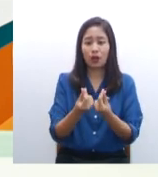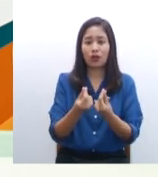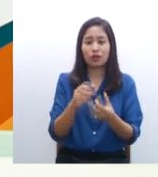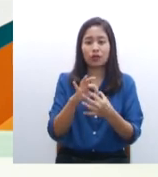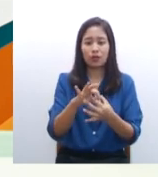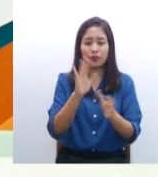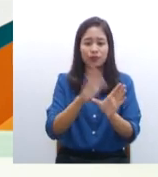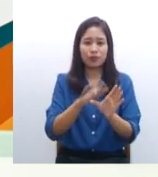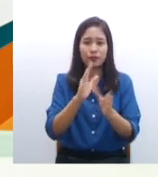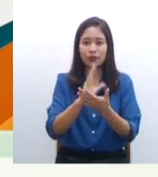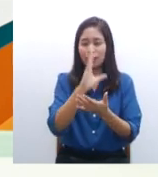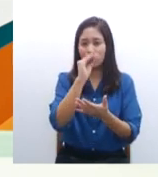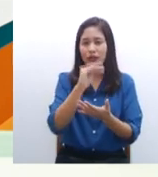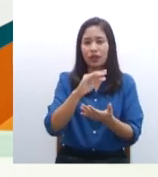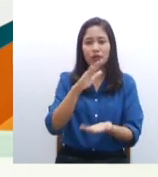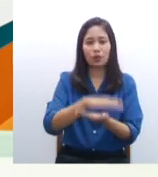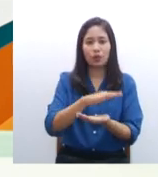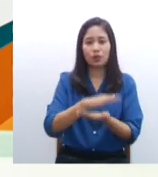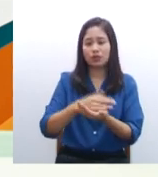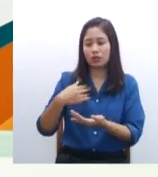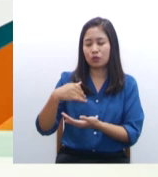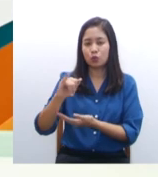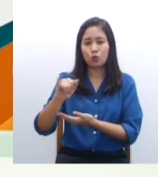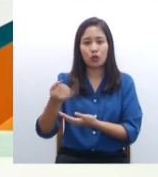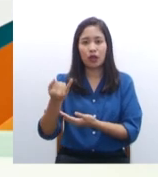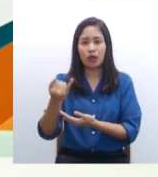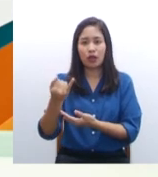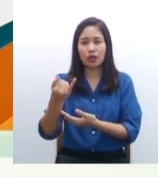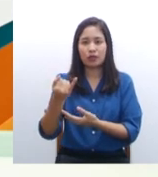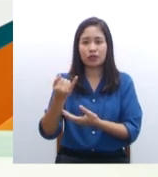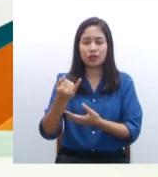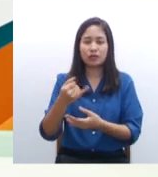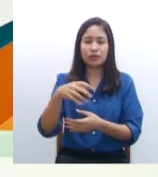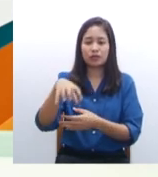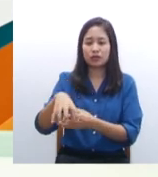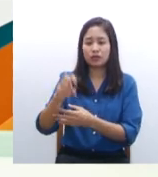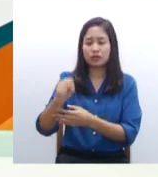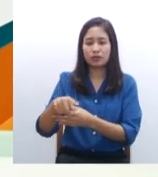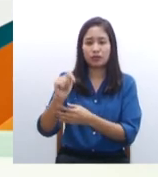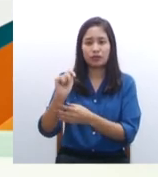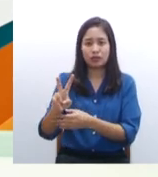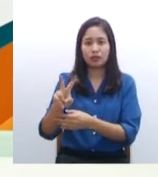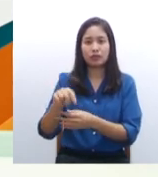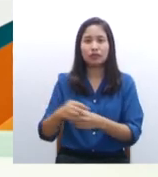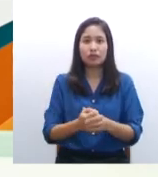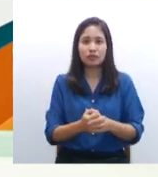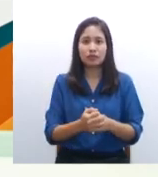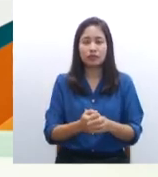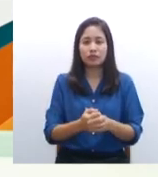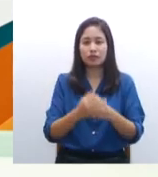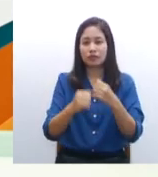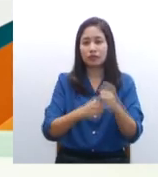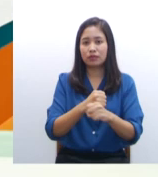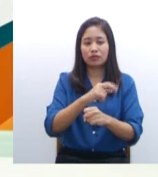เรียนเข้าเรียนต่อโรงเรียนวิทยาศาสตร์จุฬาภรณราชวิทยาลัยสังกัดสำนักงานคณะกรรมการการศึกษาขั้นพื้นฐานปีการศึก